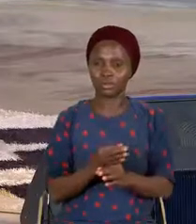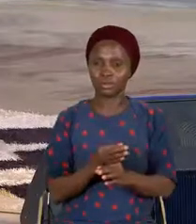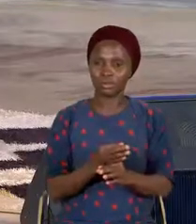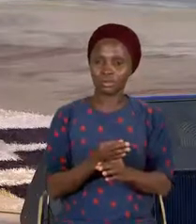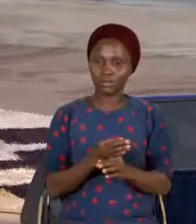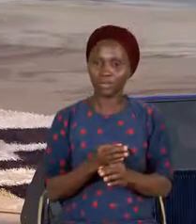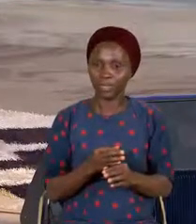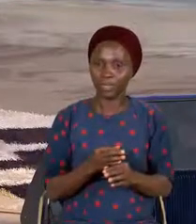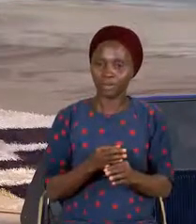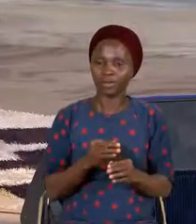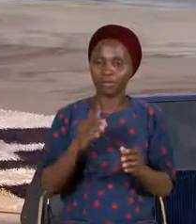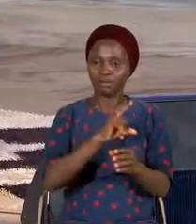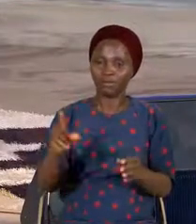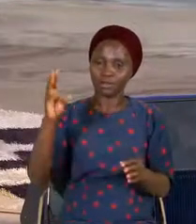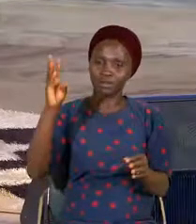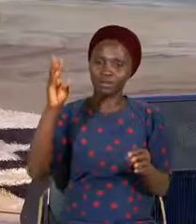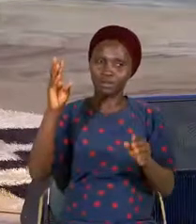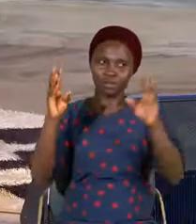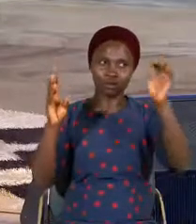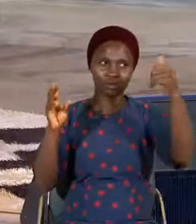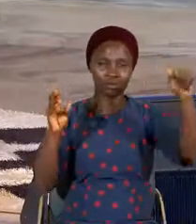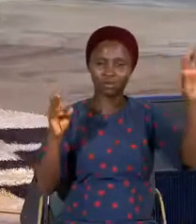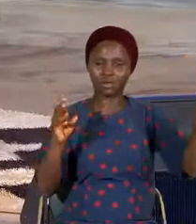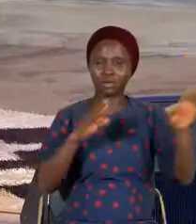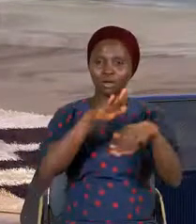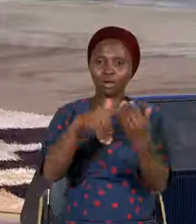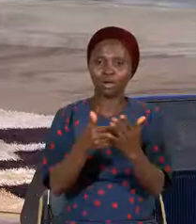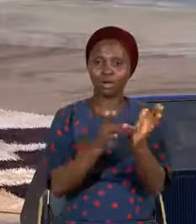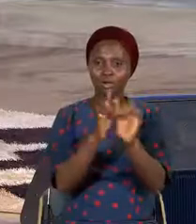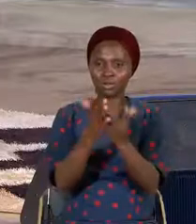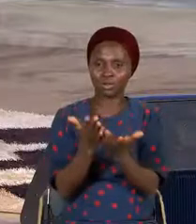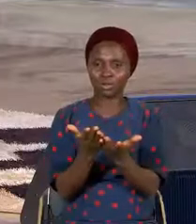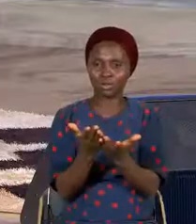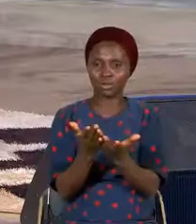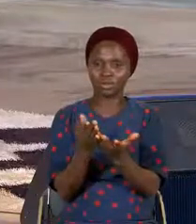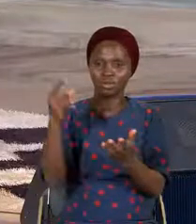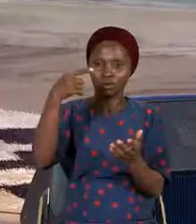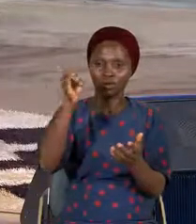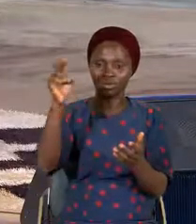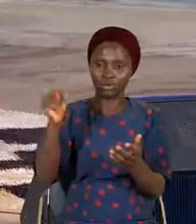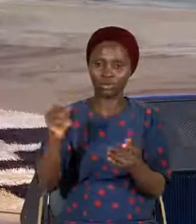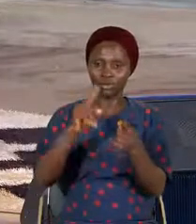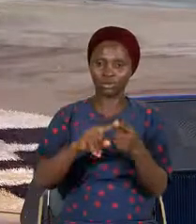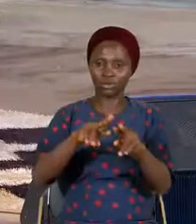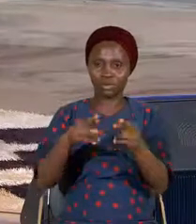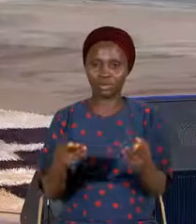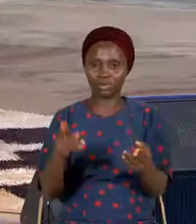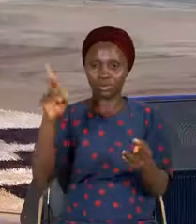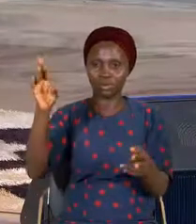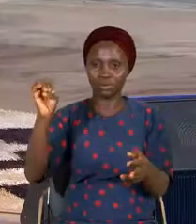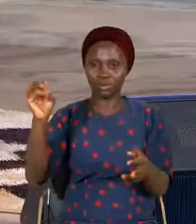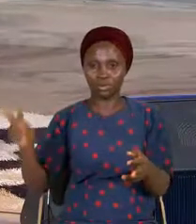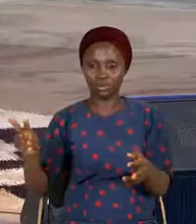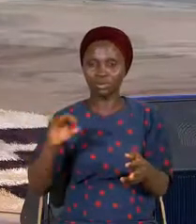Verset 16. Toute écriture, de Genèse à Apocalypse, toute écriture